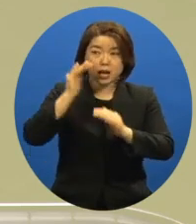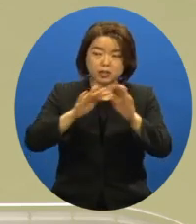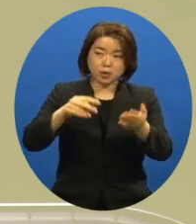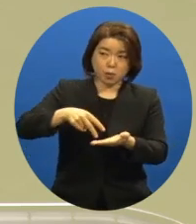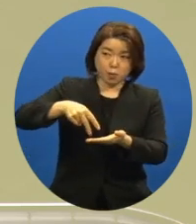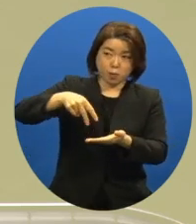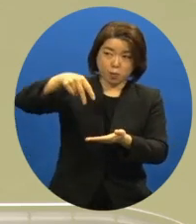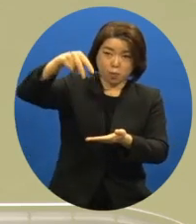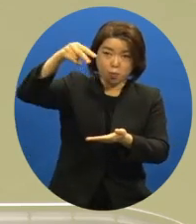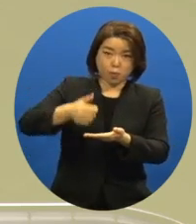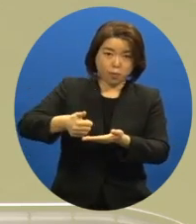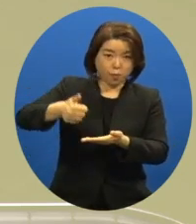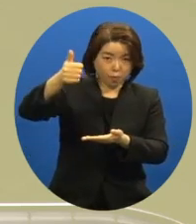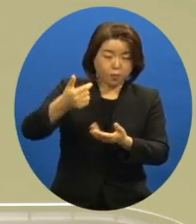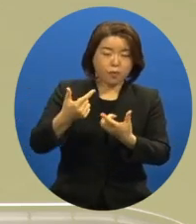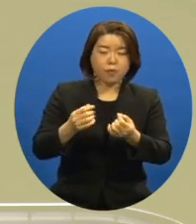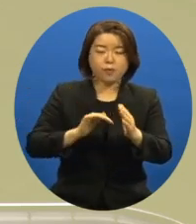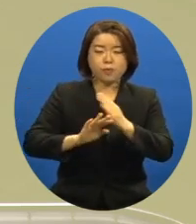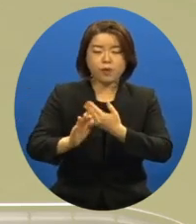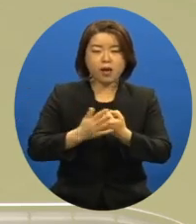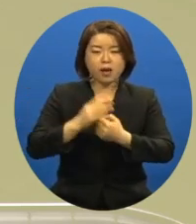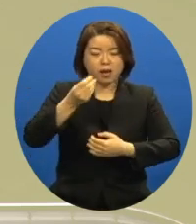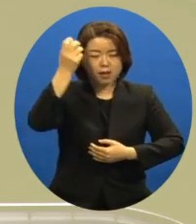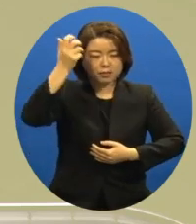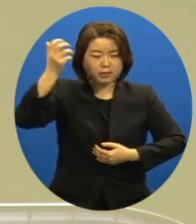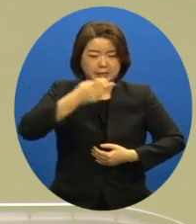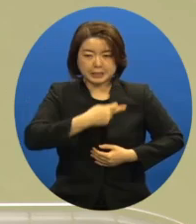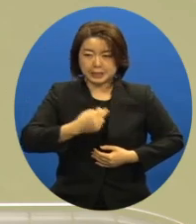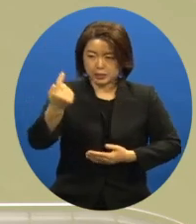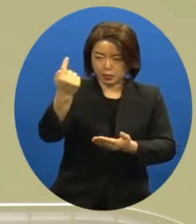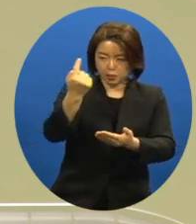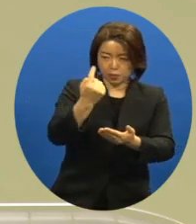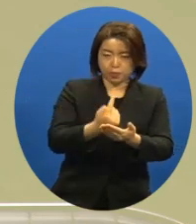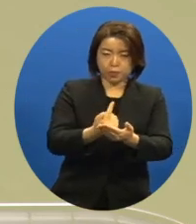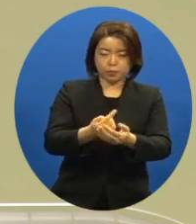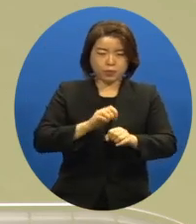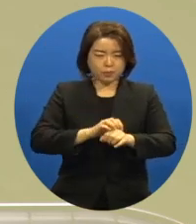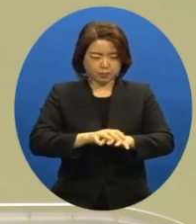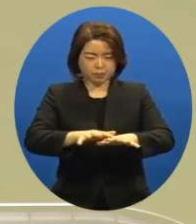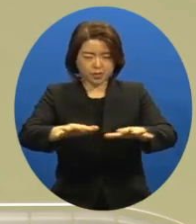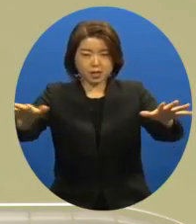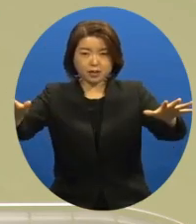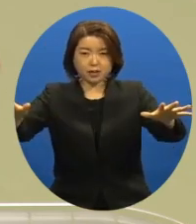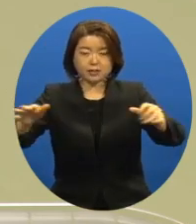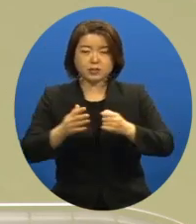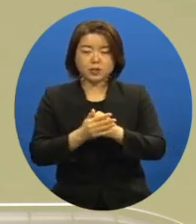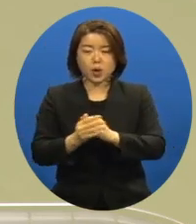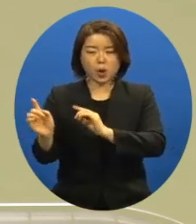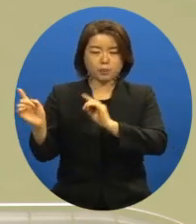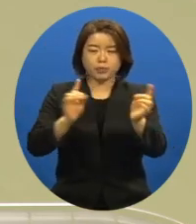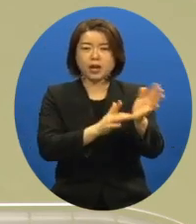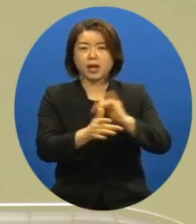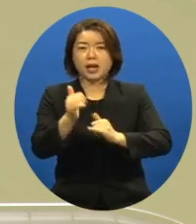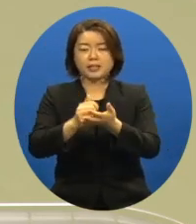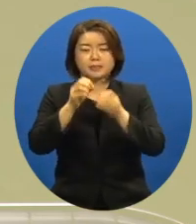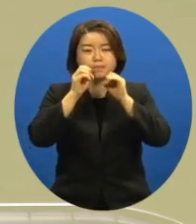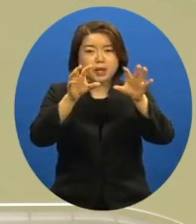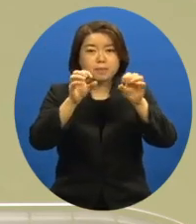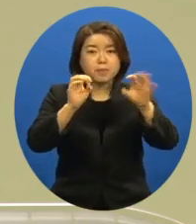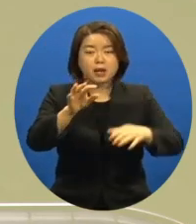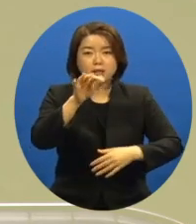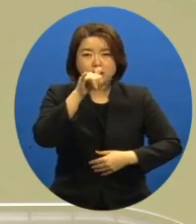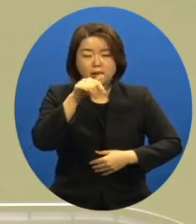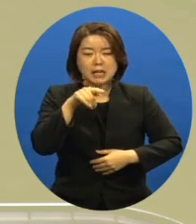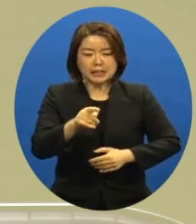다음에 성령이 제자들에게 임하시고 그들은 흩어져서 부활의 예수님을 전하기 시작했습니다. 그